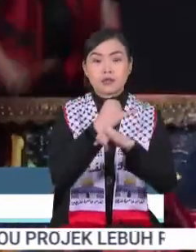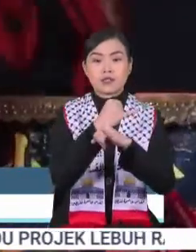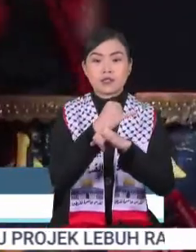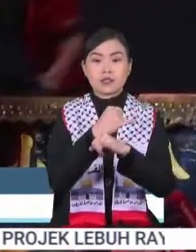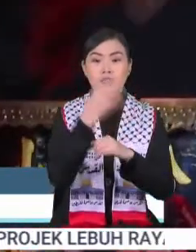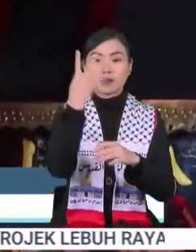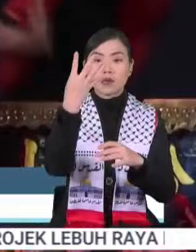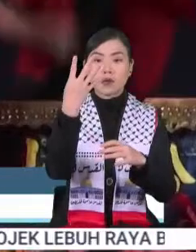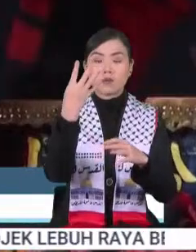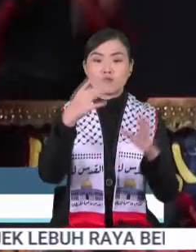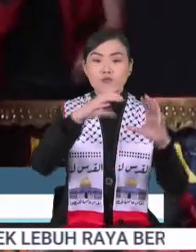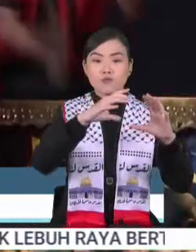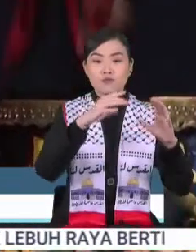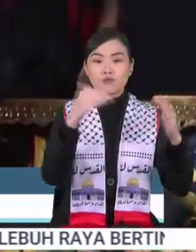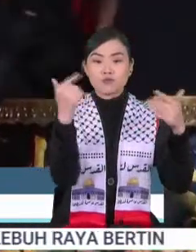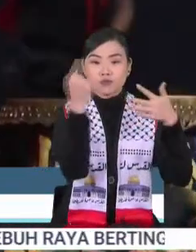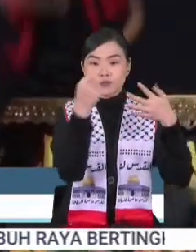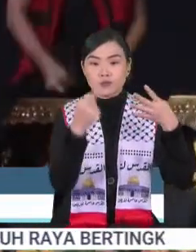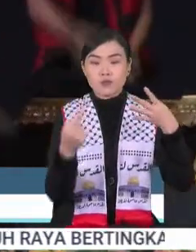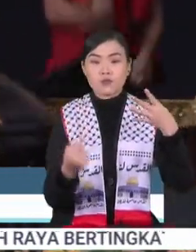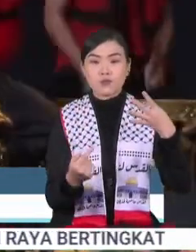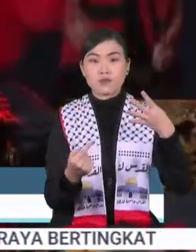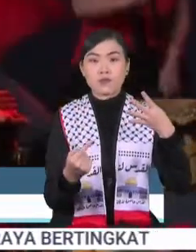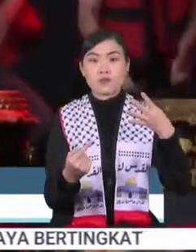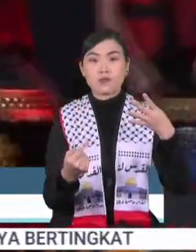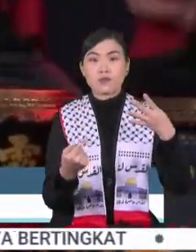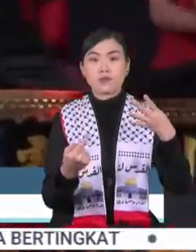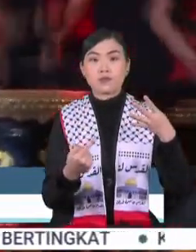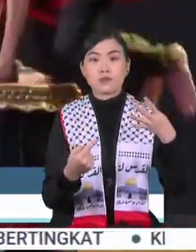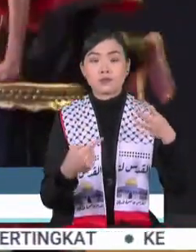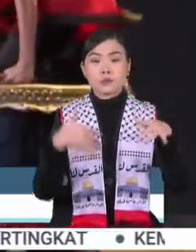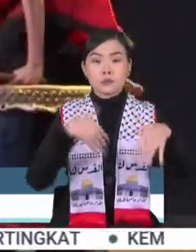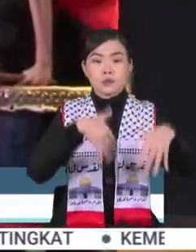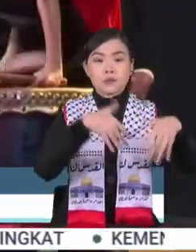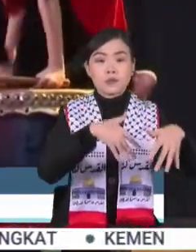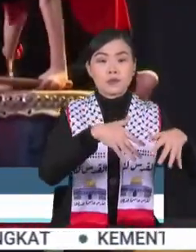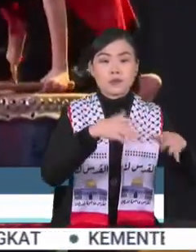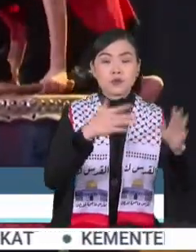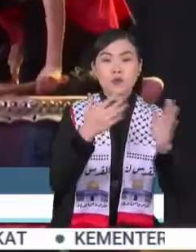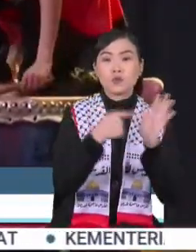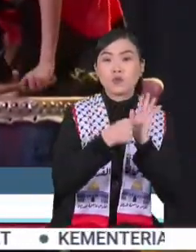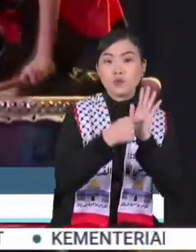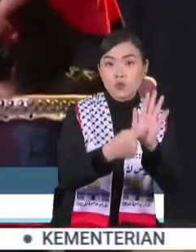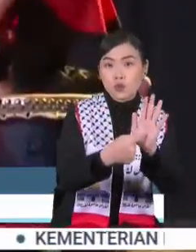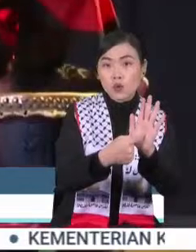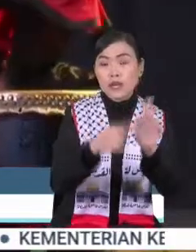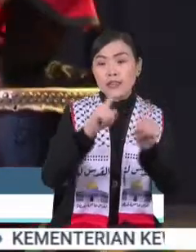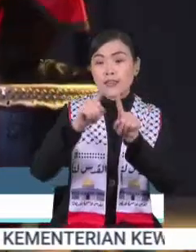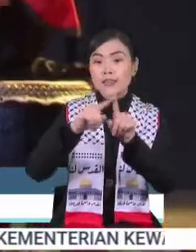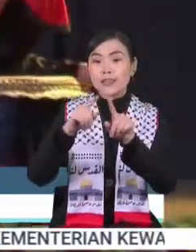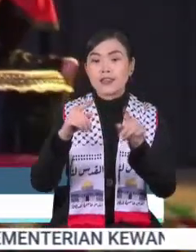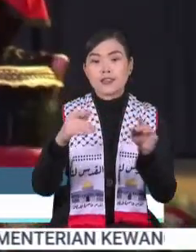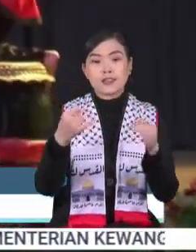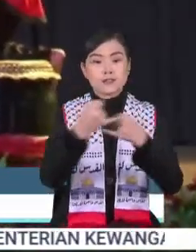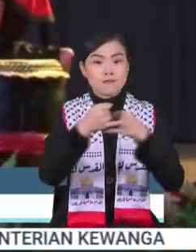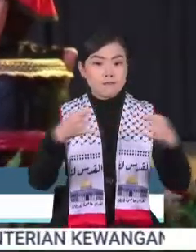empat kategori dipertandingkan iaitu Marching field show Marching Street parade drum l Battle dan